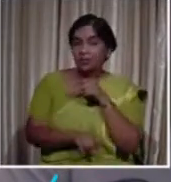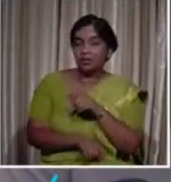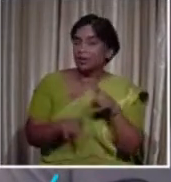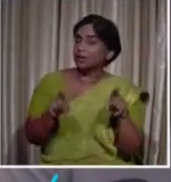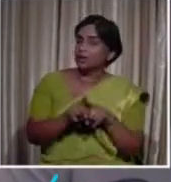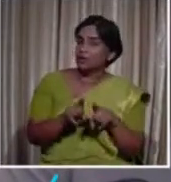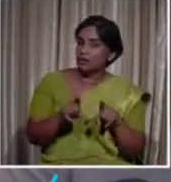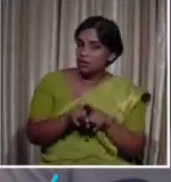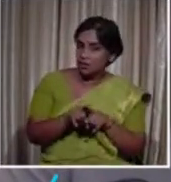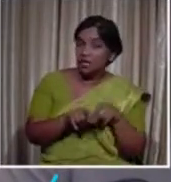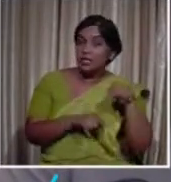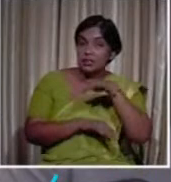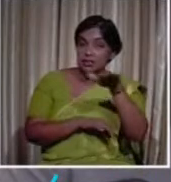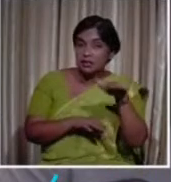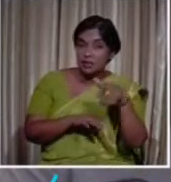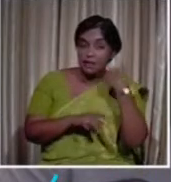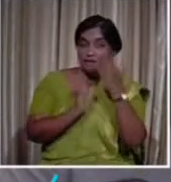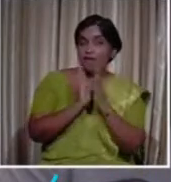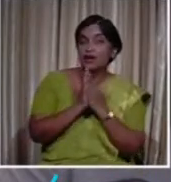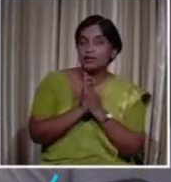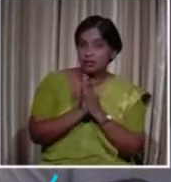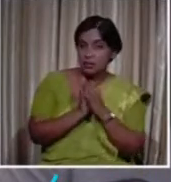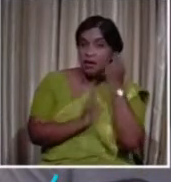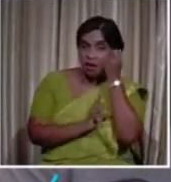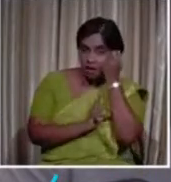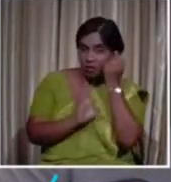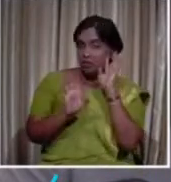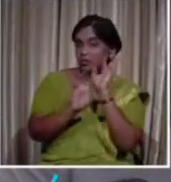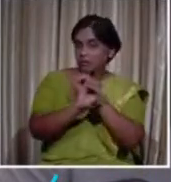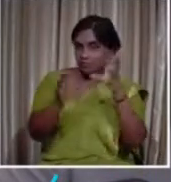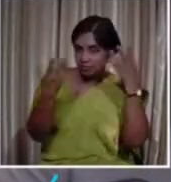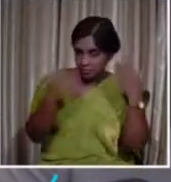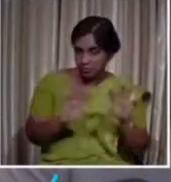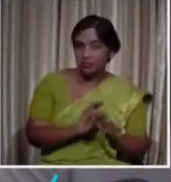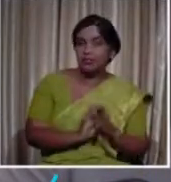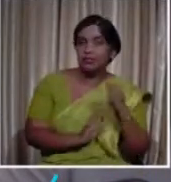වගේම සමාජ මාධ්‍ය හරහා තමන්ගේ අදහස් ප්‍රකාශ කරලා